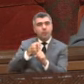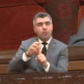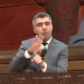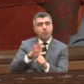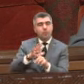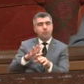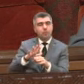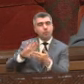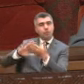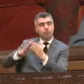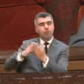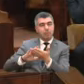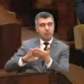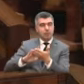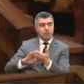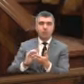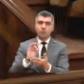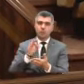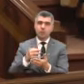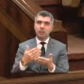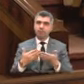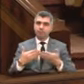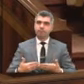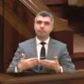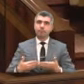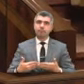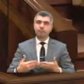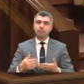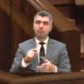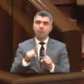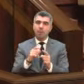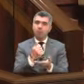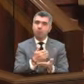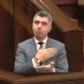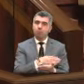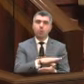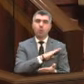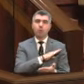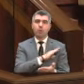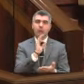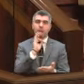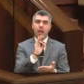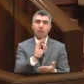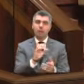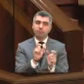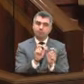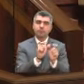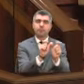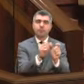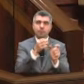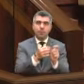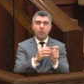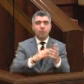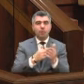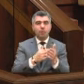المجتمع المدني. حان الاوان السيد الوزير ان تتحمل الوزاره مسؤوليتها في هذا المجال وان تعمل على مأسسه